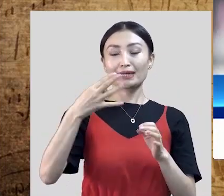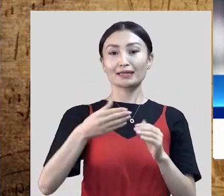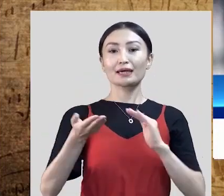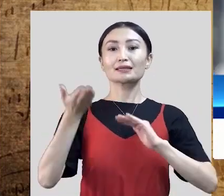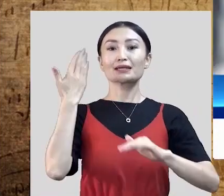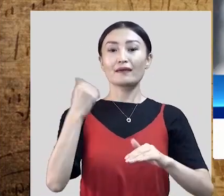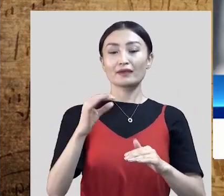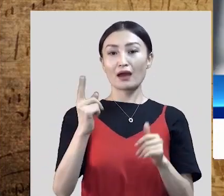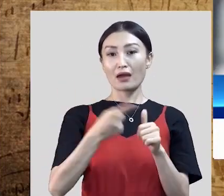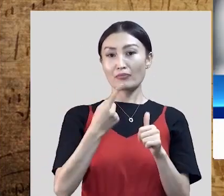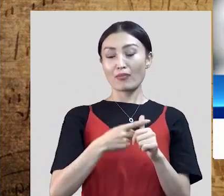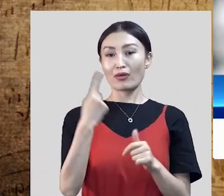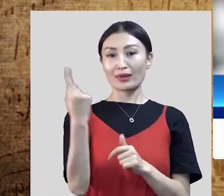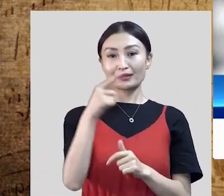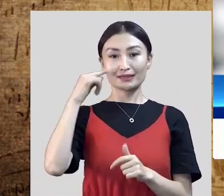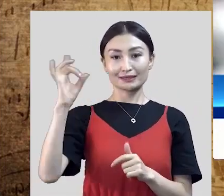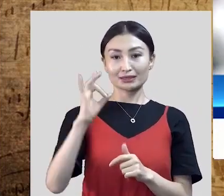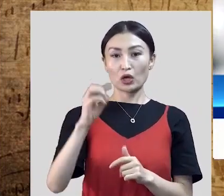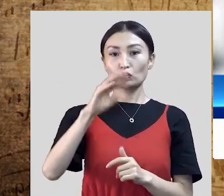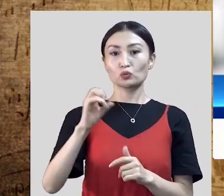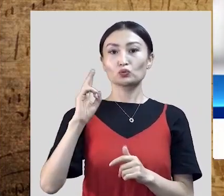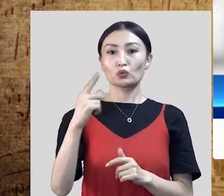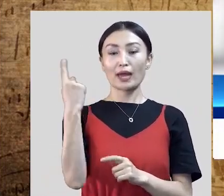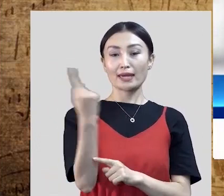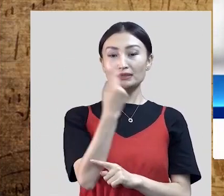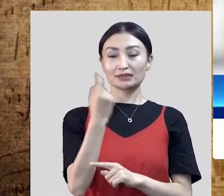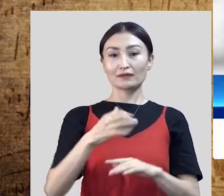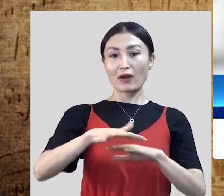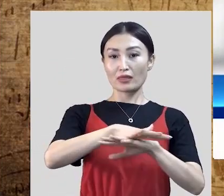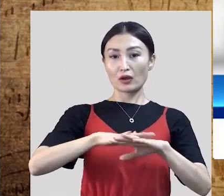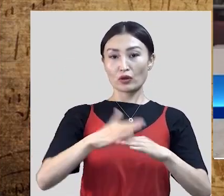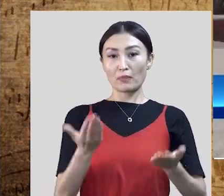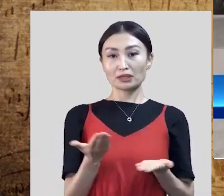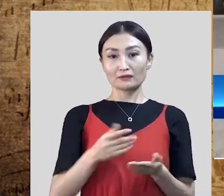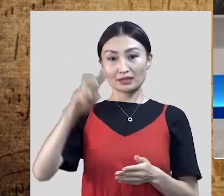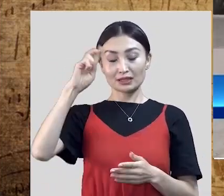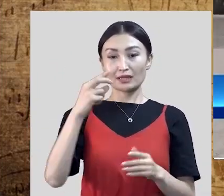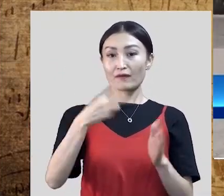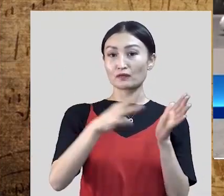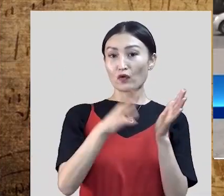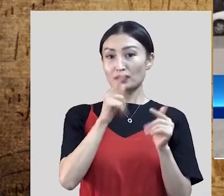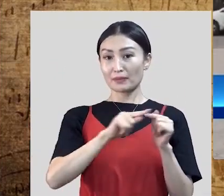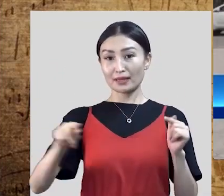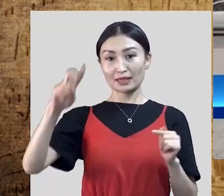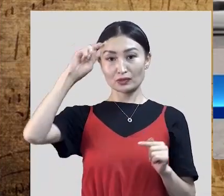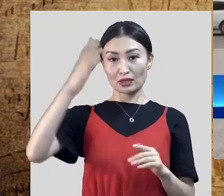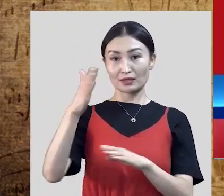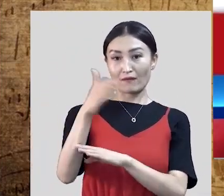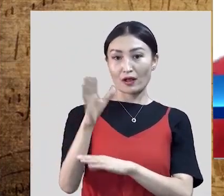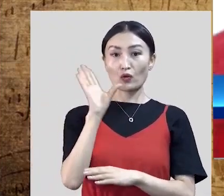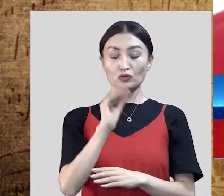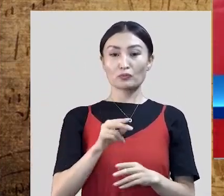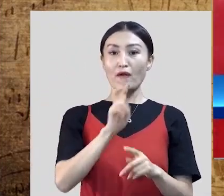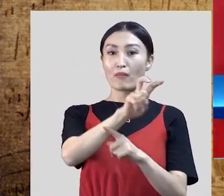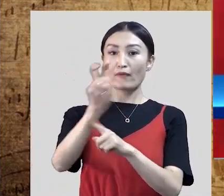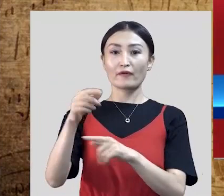племен в единый Кыргызстан. Тундук символизирует единство народов, проживающих в стране. За 28 лет государственный флаг успел